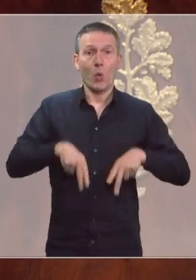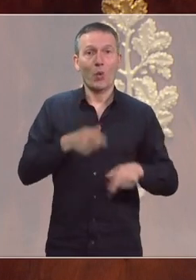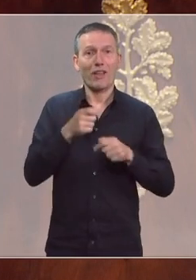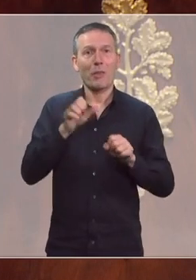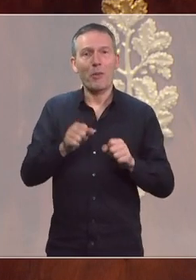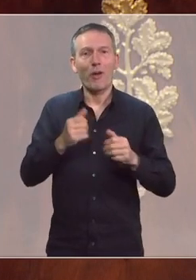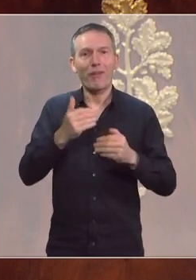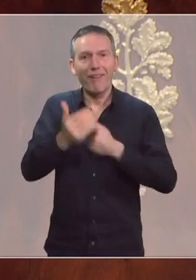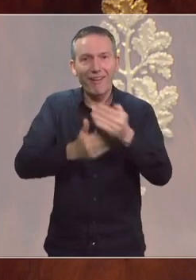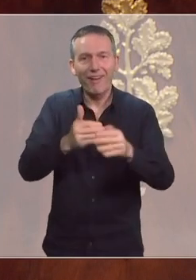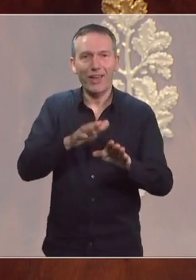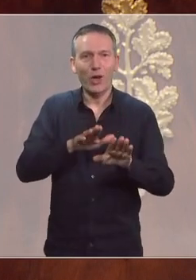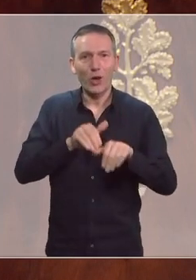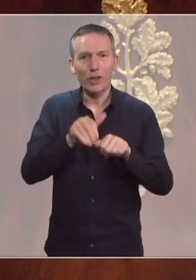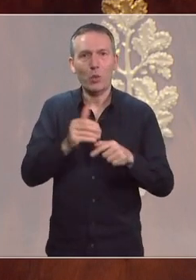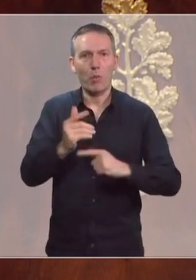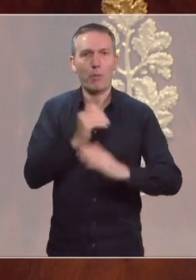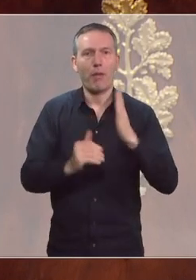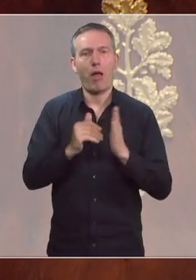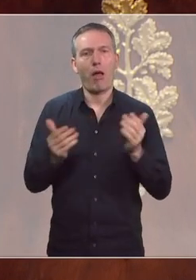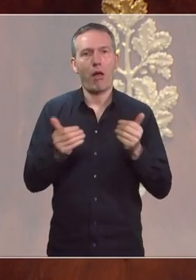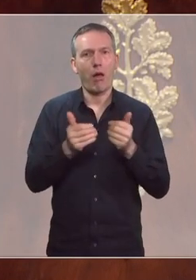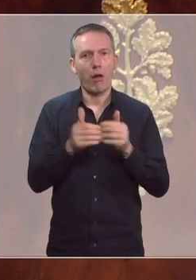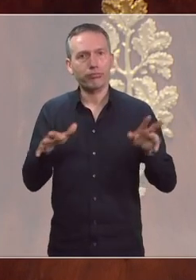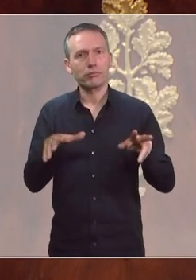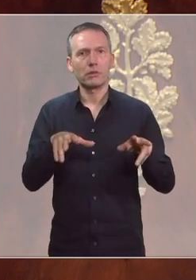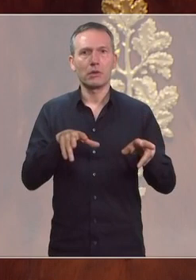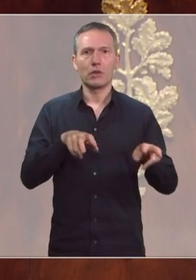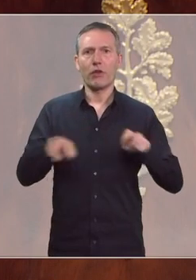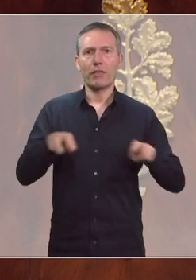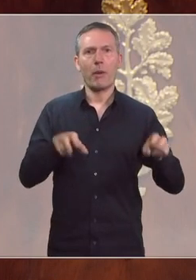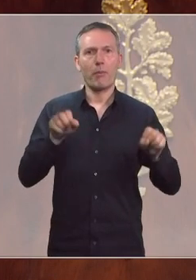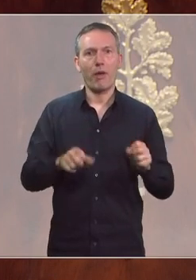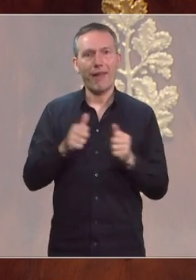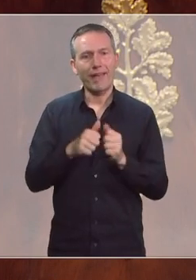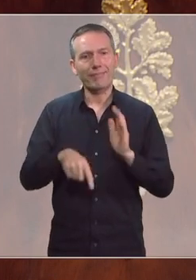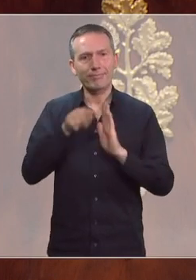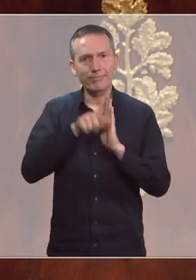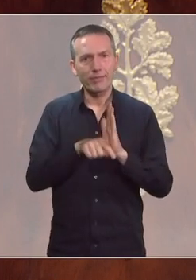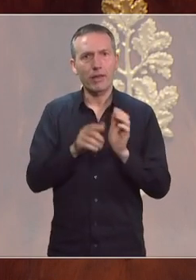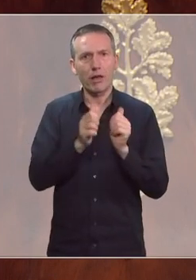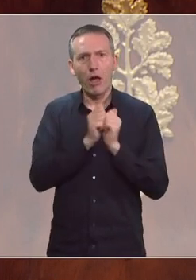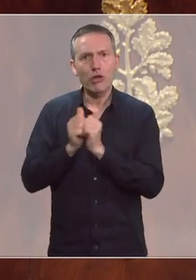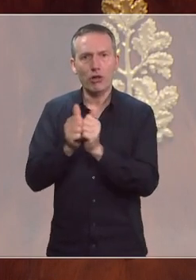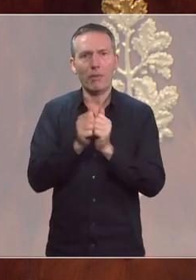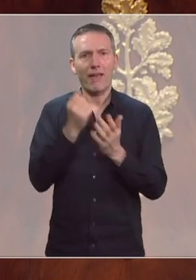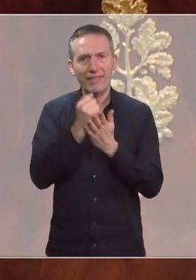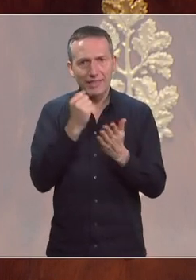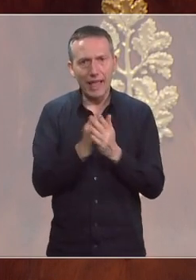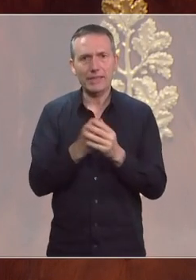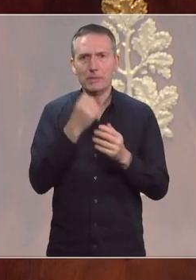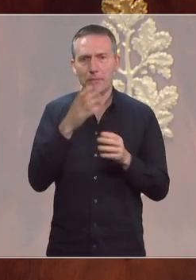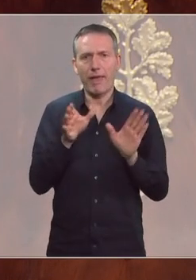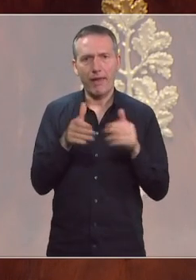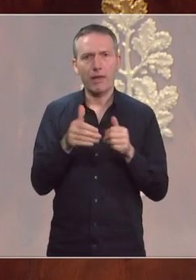plan de déconfinement en l'éclairant d'une doctrine commune, protéger, tester, isoler. Mais vous l'avez